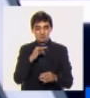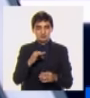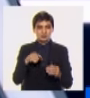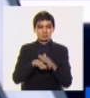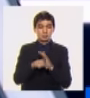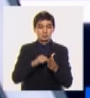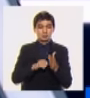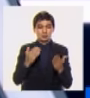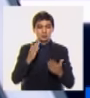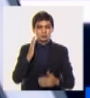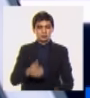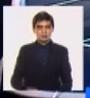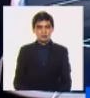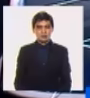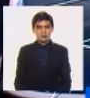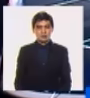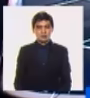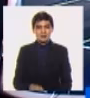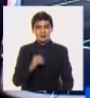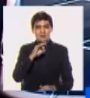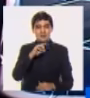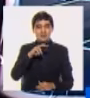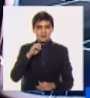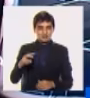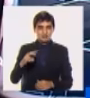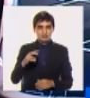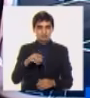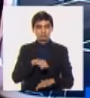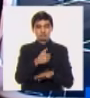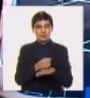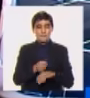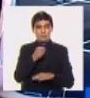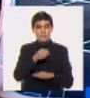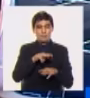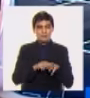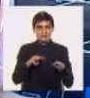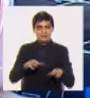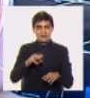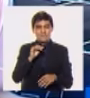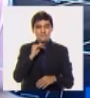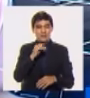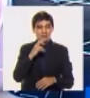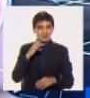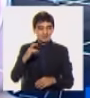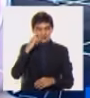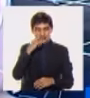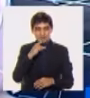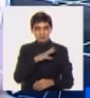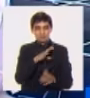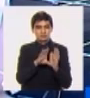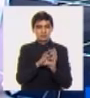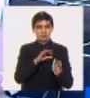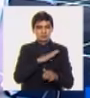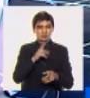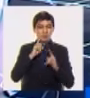и ru-land жанабаев стал министром финансов казахстана его кандидатуру согласовали на